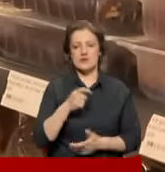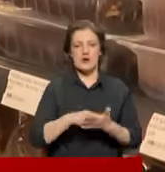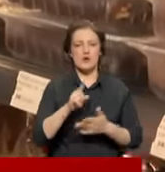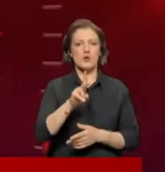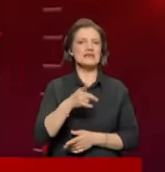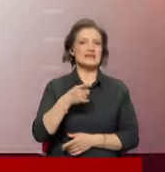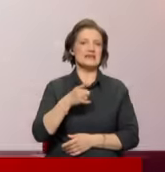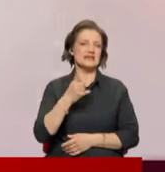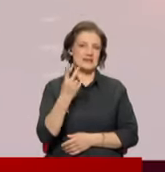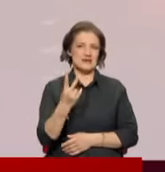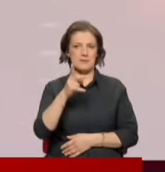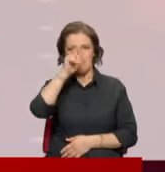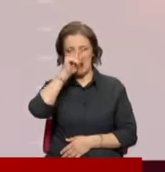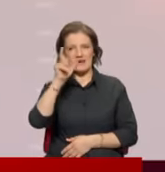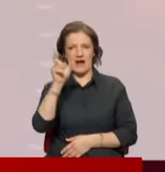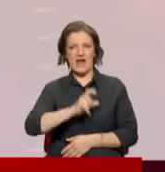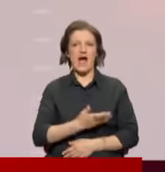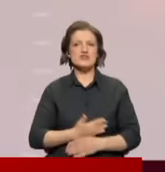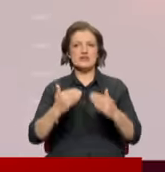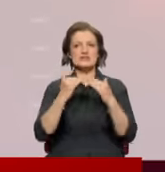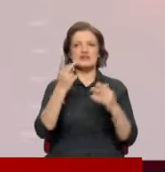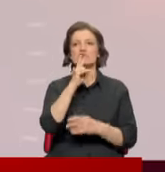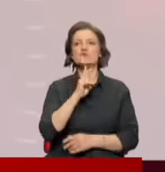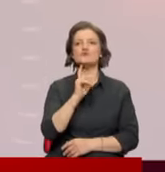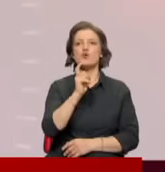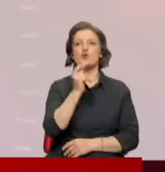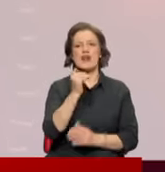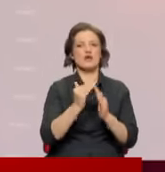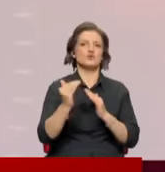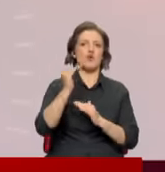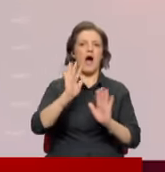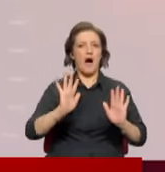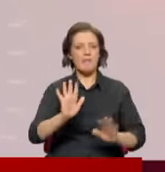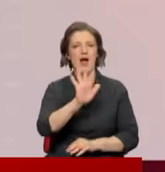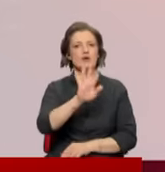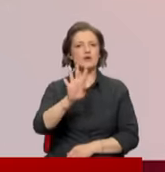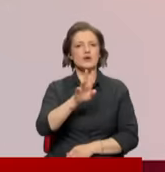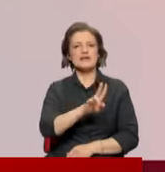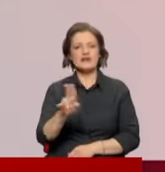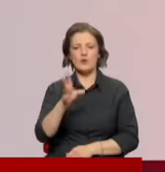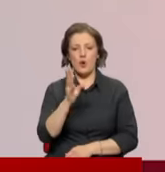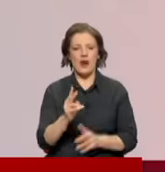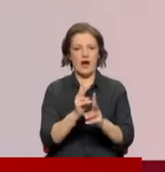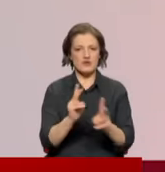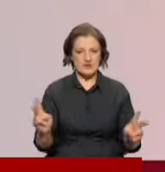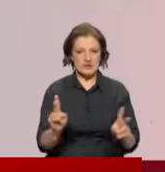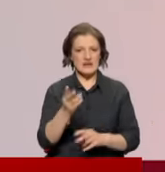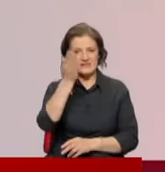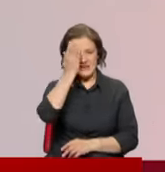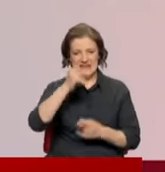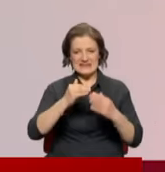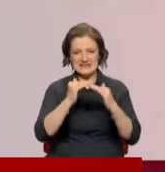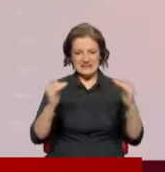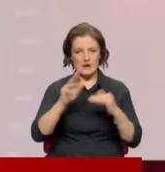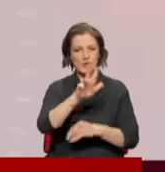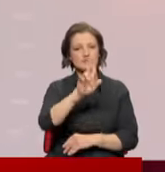2 lira. Türk İş'in Mart ayı açlık sınırının tam 209 lira üstünde. Ama 54 bin 700 lira olarak açıklanan yoksulluk